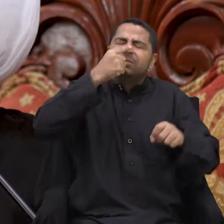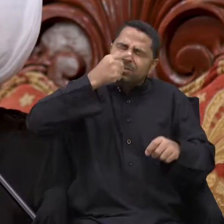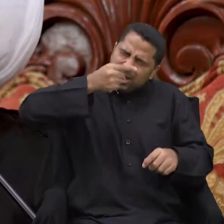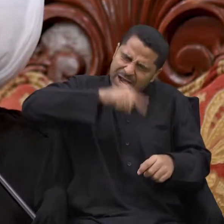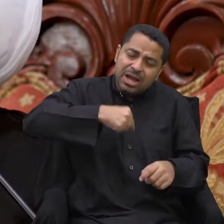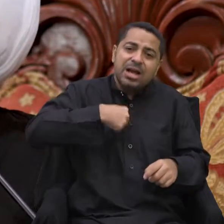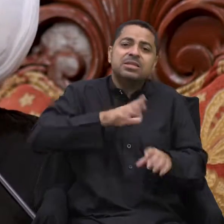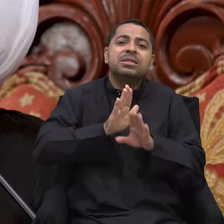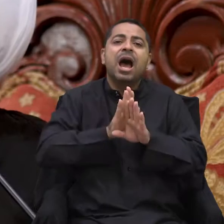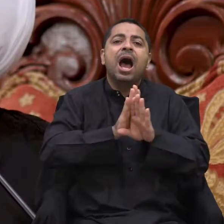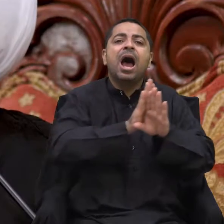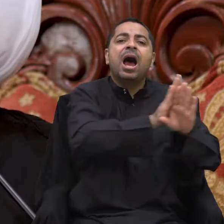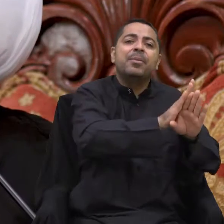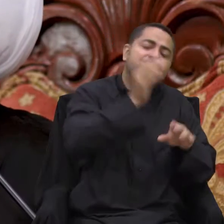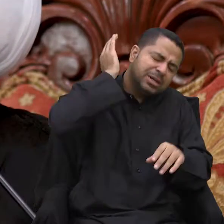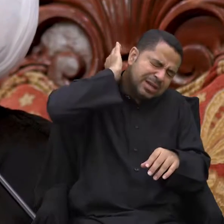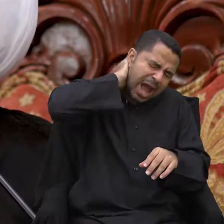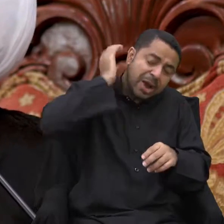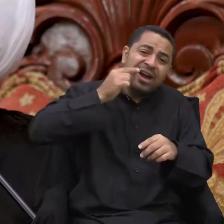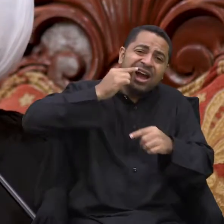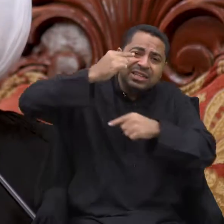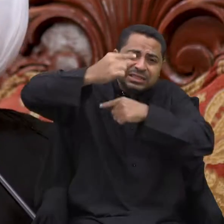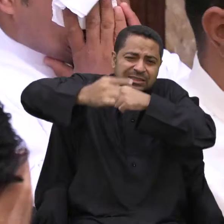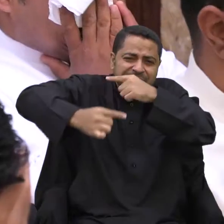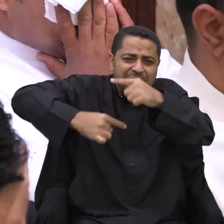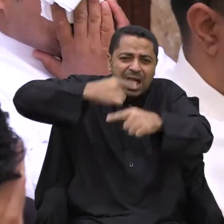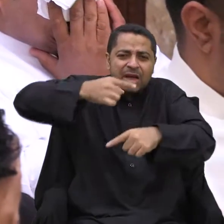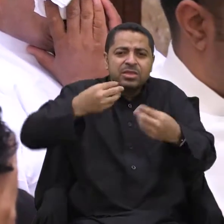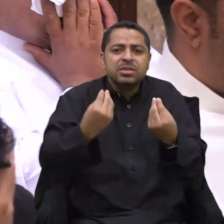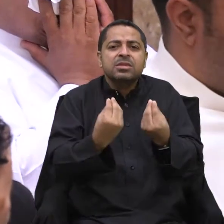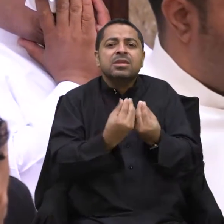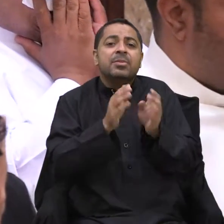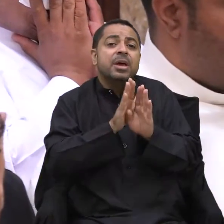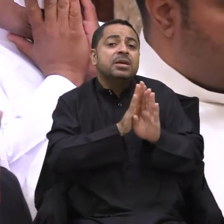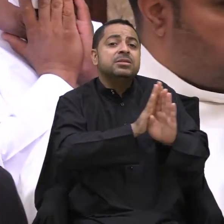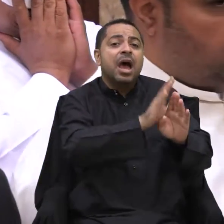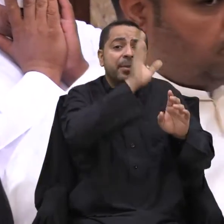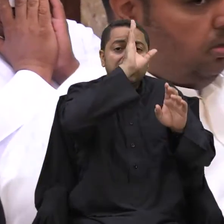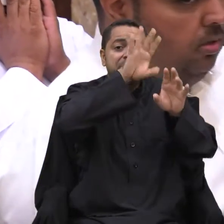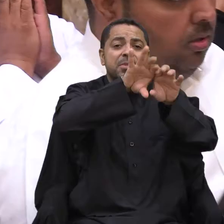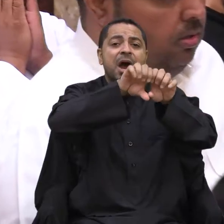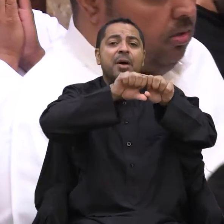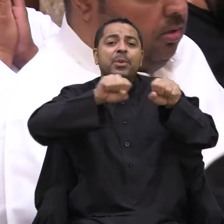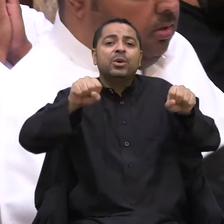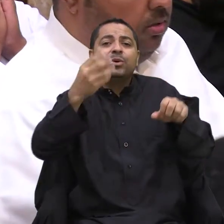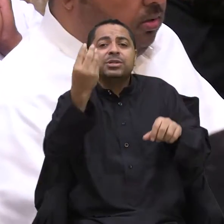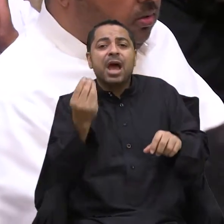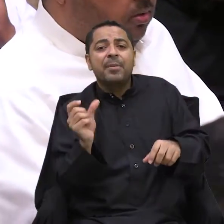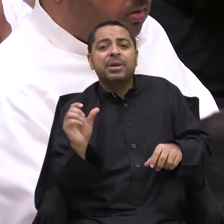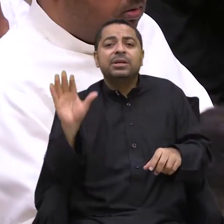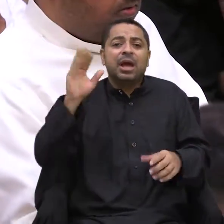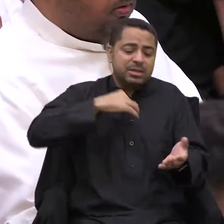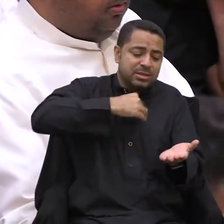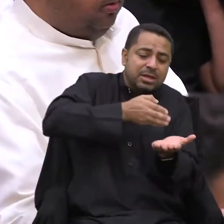لبيك إنا على العهد باقون، لبيك يا ابن رسول الله على